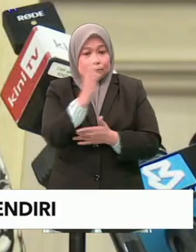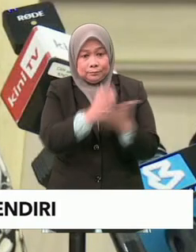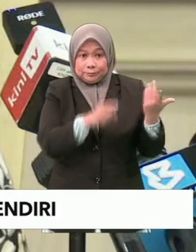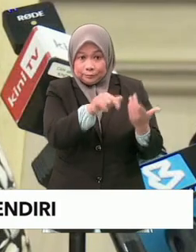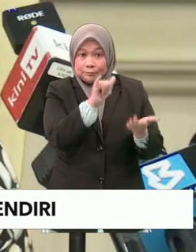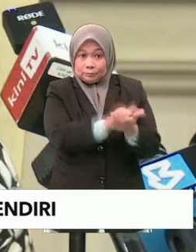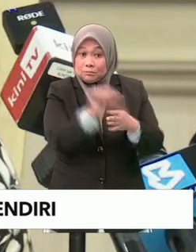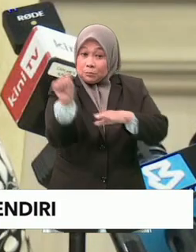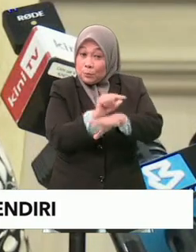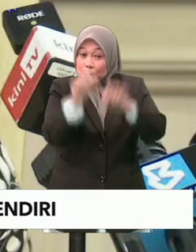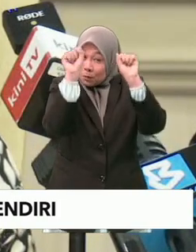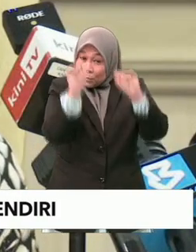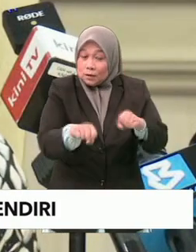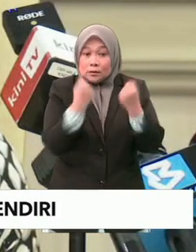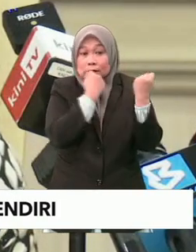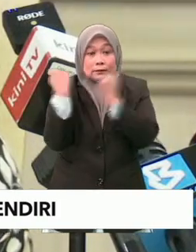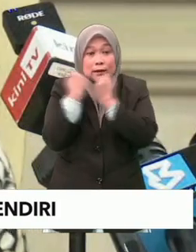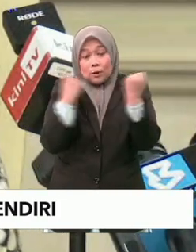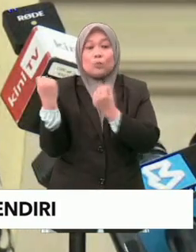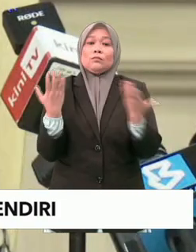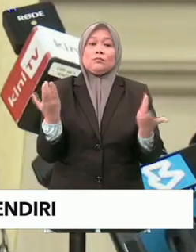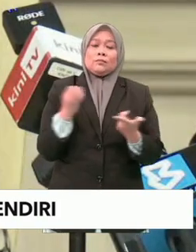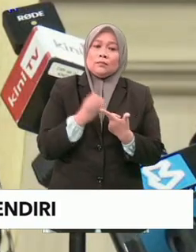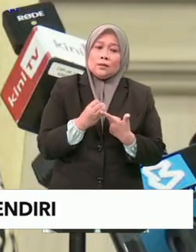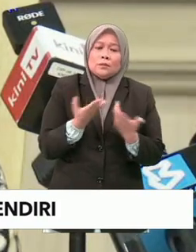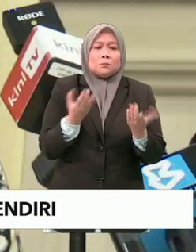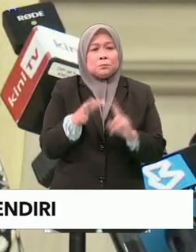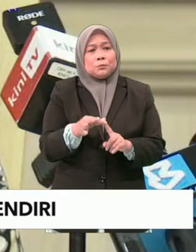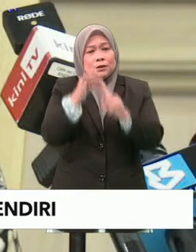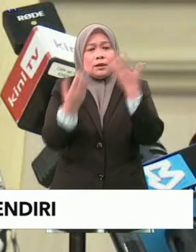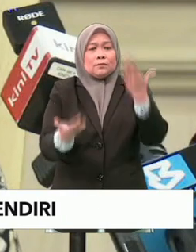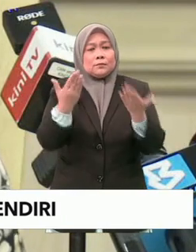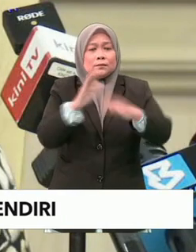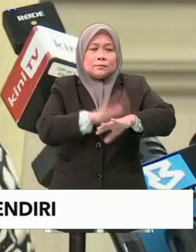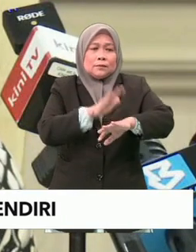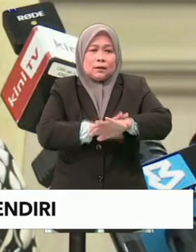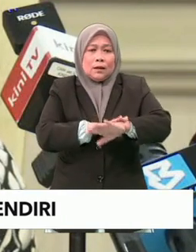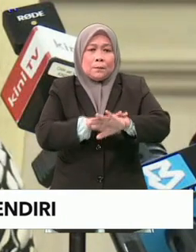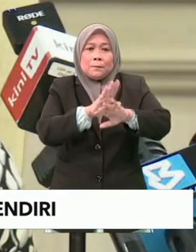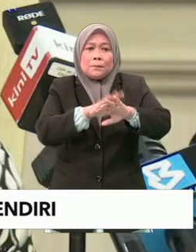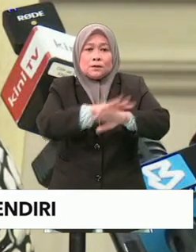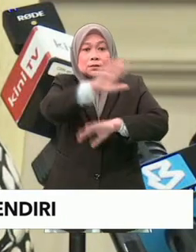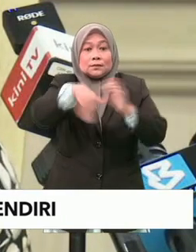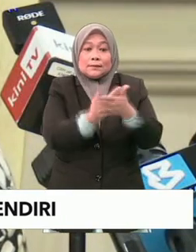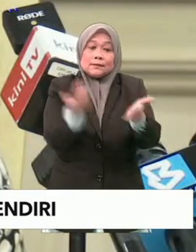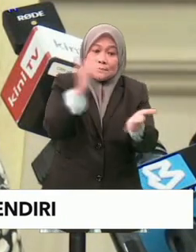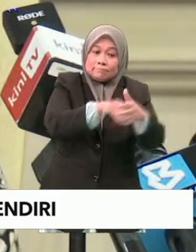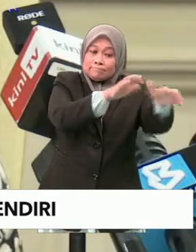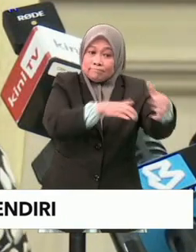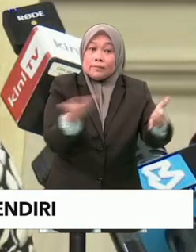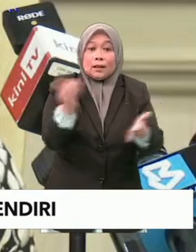kawasan itu digunakan untuk tanaman jagung eh tutamera diwaktu tempoh tanaman semula